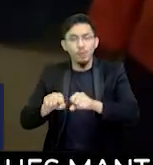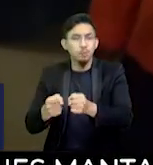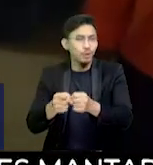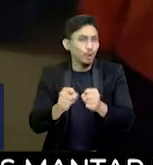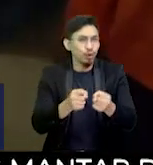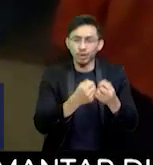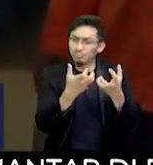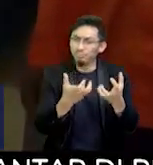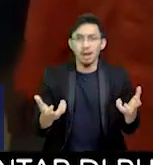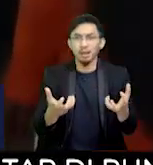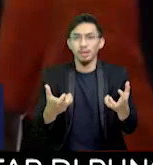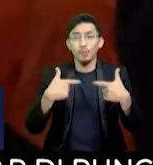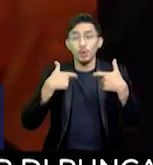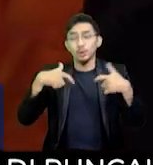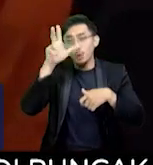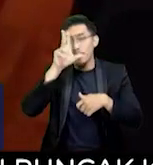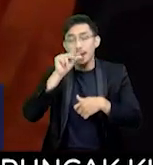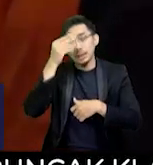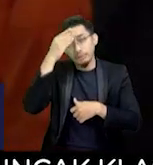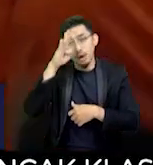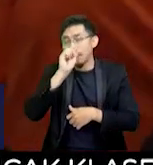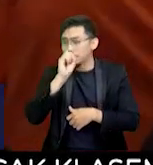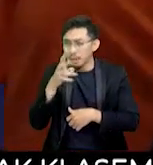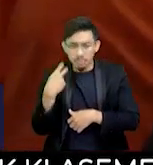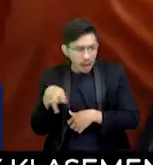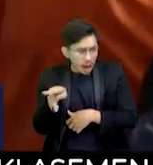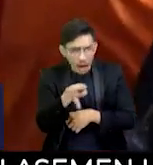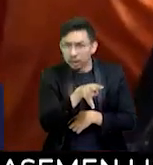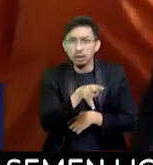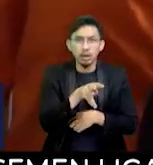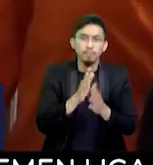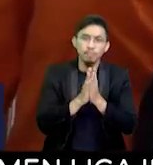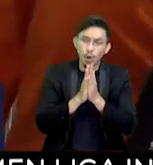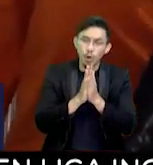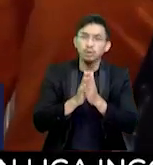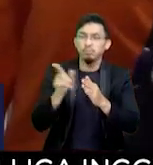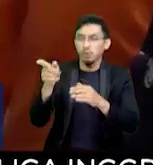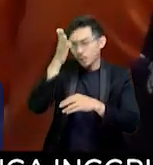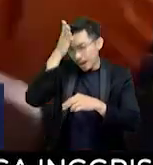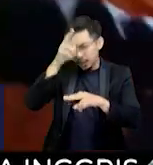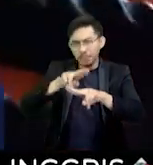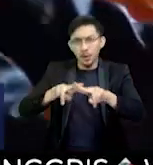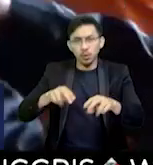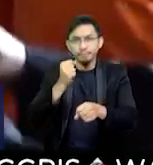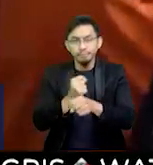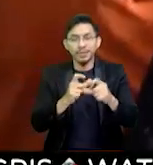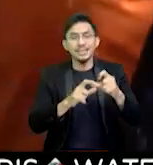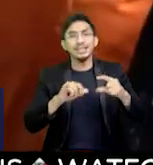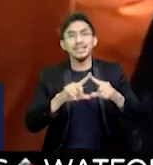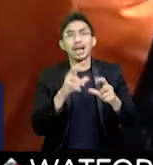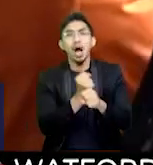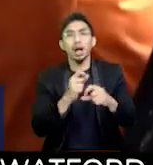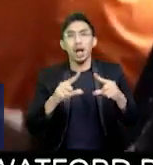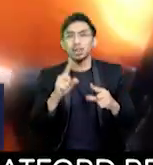Jawa Barat Ridwan Kamil saat meninjau bangunan sekolah yang rusak meminta Bupati Bandung Barat segera menetapkan status siaga 1 bencana sebagai bentuk kewaspadaan